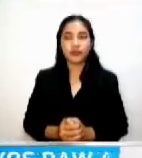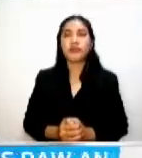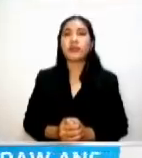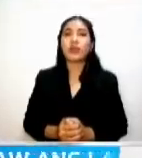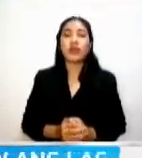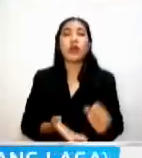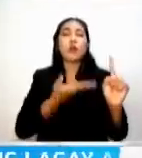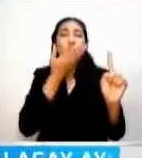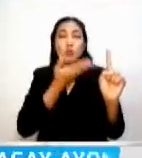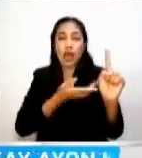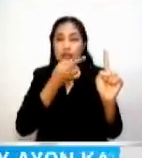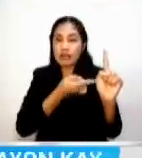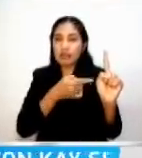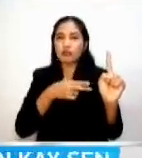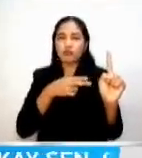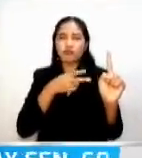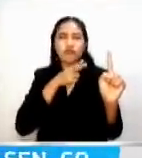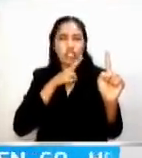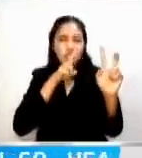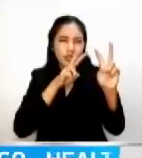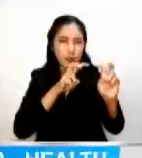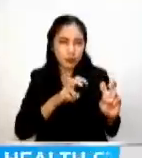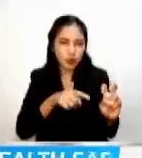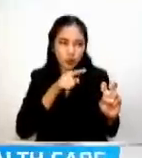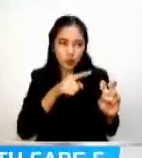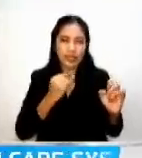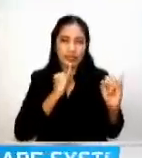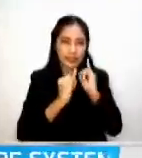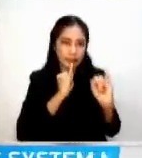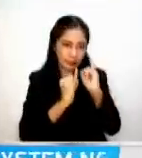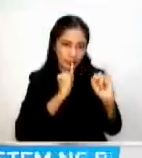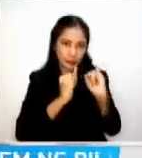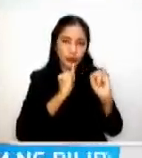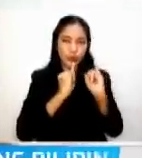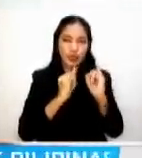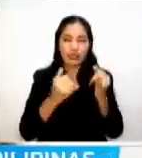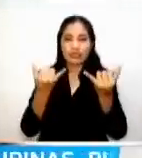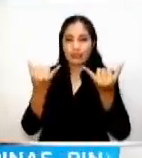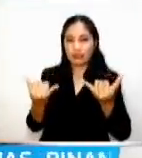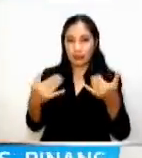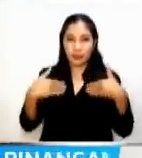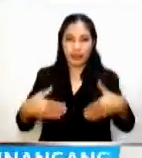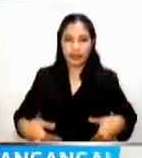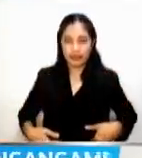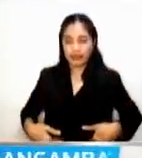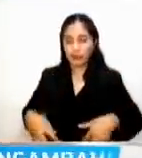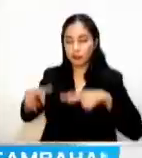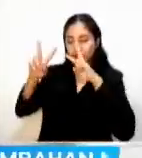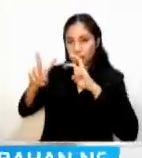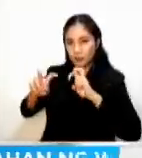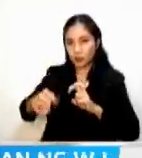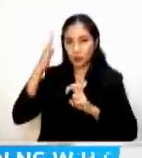ang inibitahan ng mga polis upang mahinga ng pahayag. Isinasailalim na sa autopsy ang mga labi para matukoy ang sanhi ng kanilang pagkamatay.